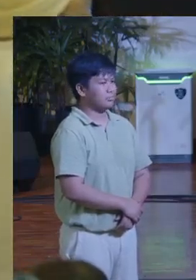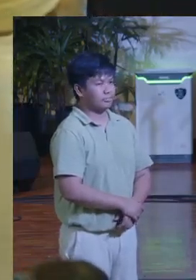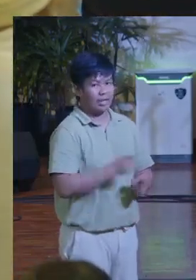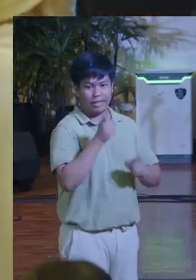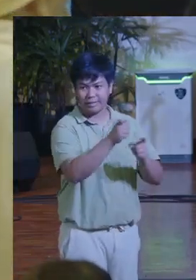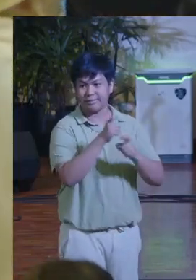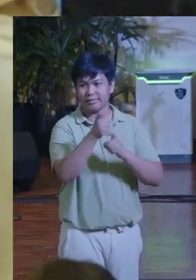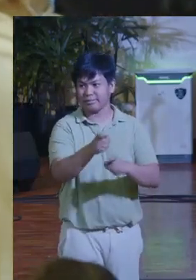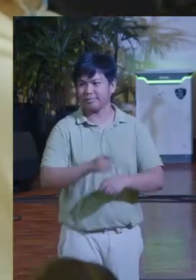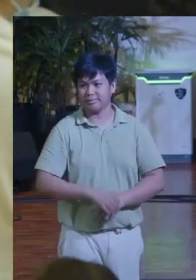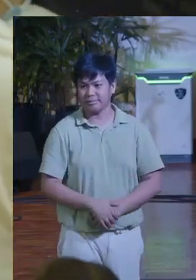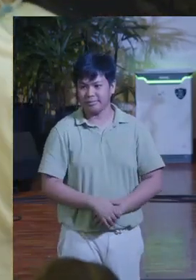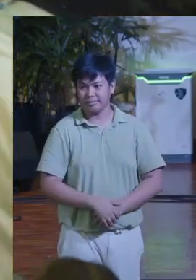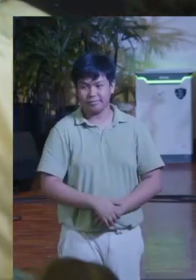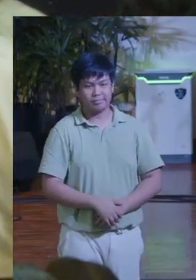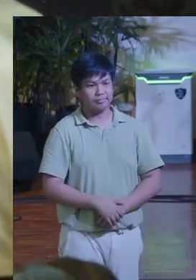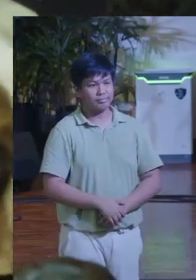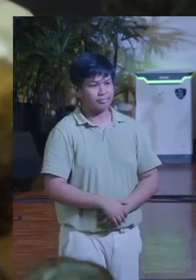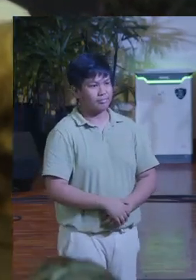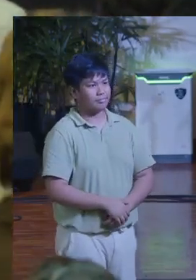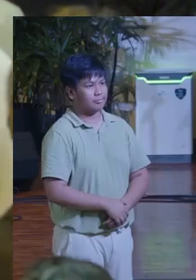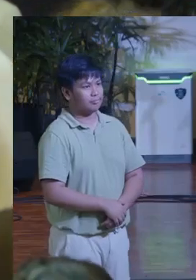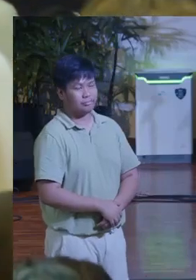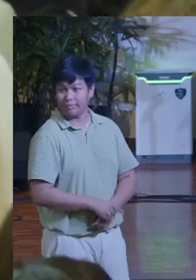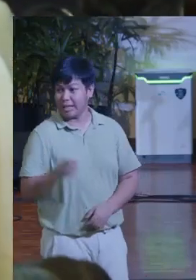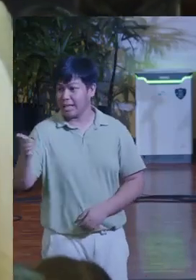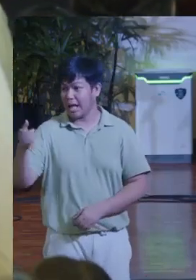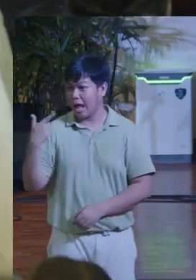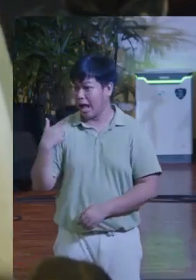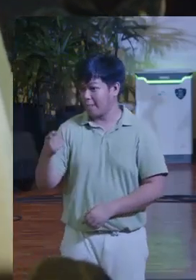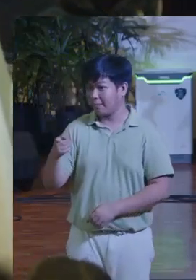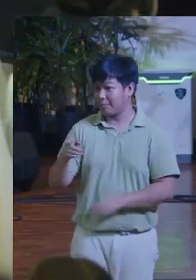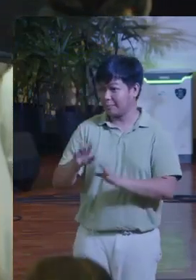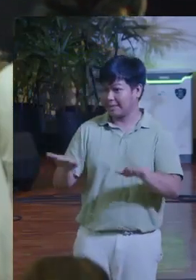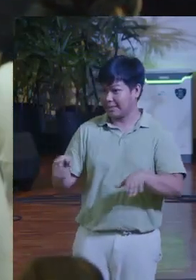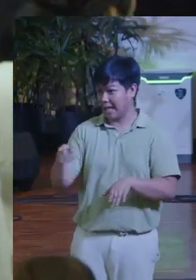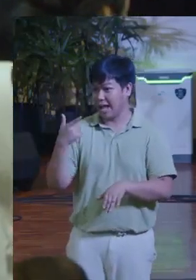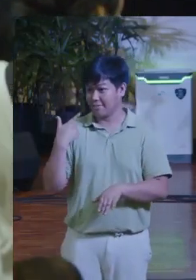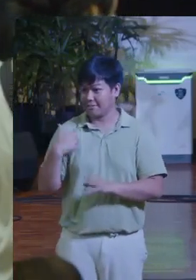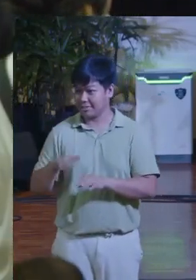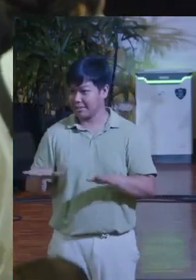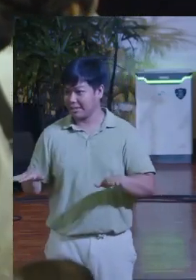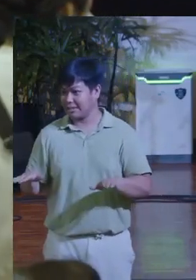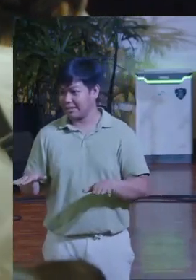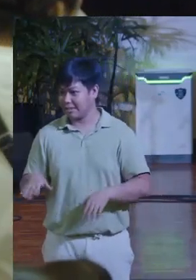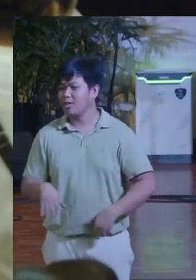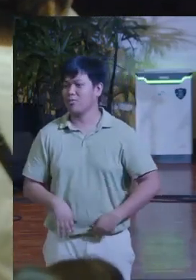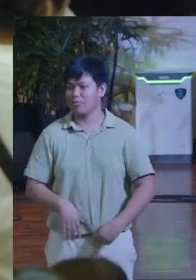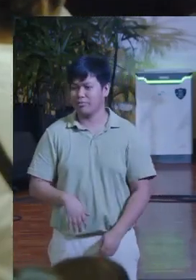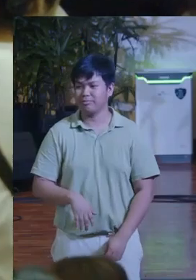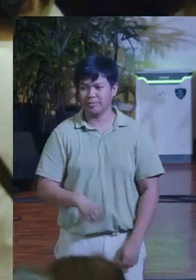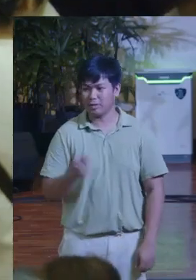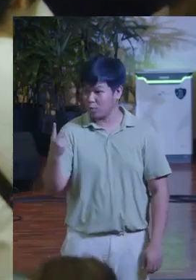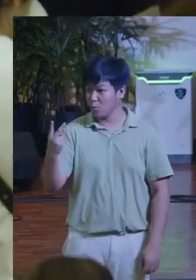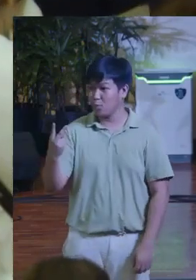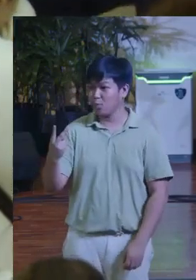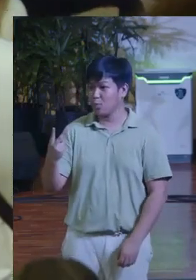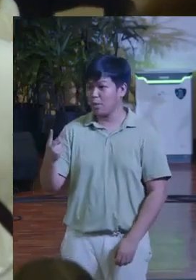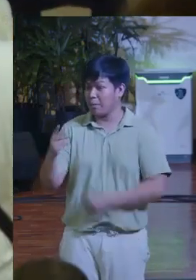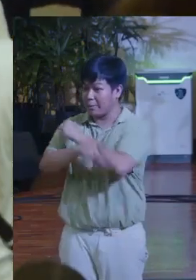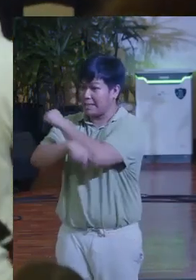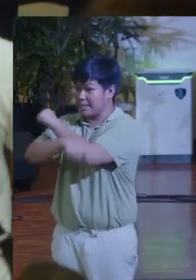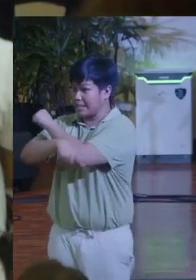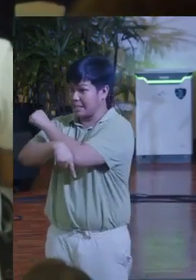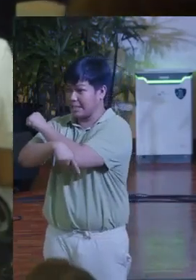Tanggapin ninyo, no? Huwag niyong sabihin sa amin na, Pastor, kayo naman, nagabala pa kayo, ito